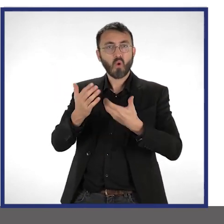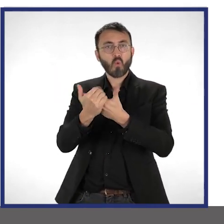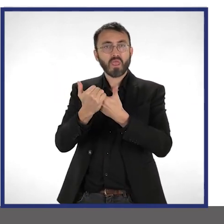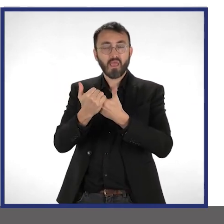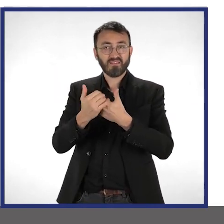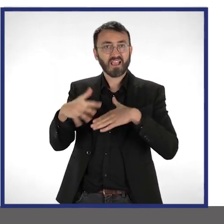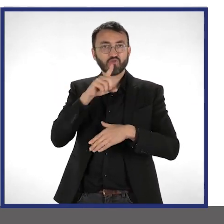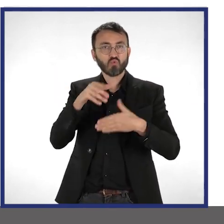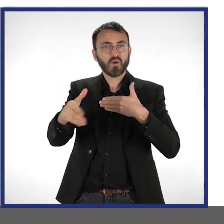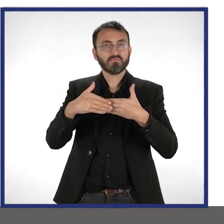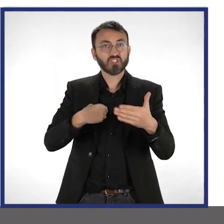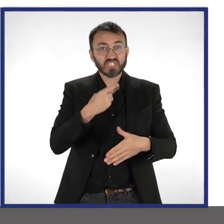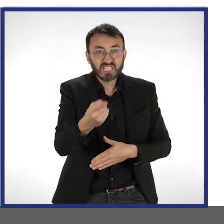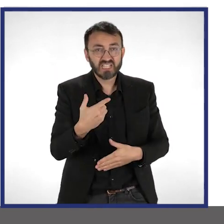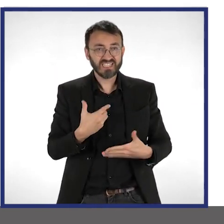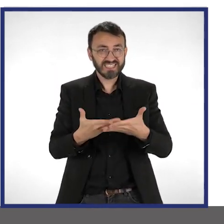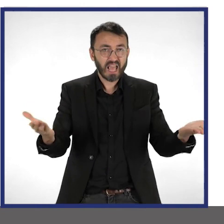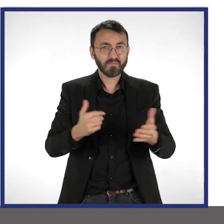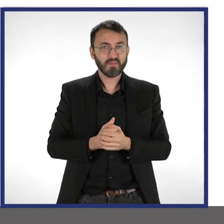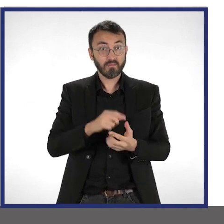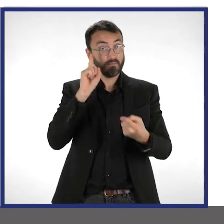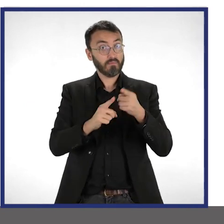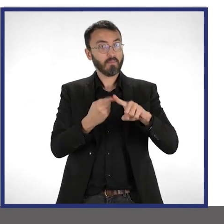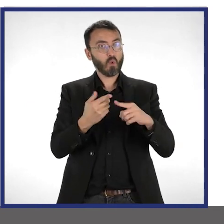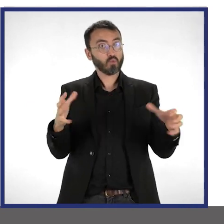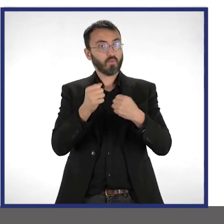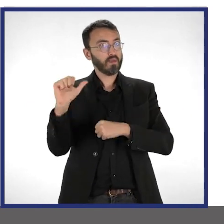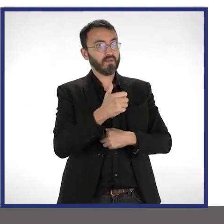de jours. Je vous l'avais dit, c'est très simple. Et surtout,